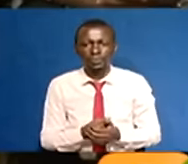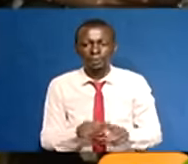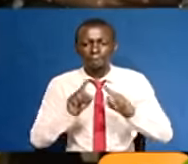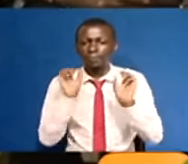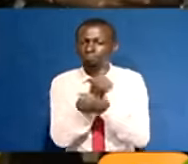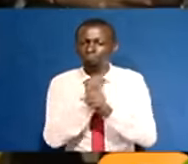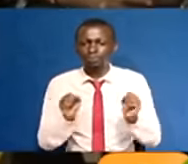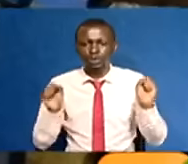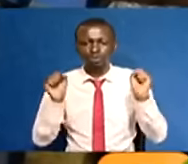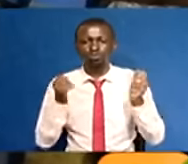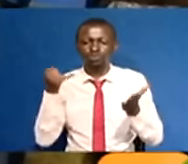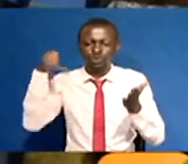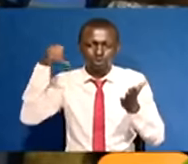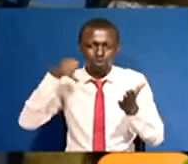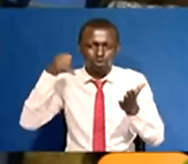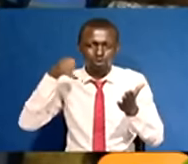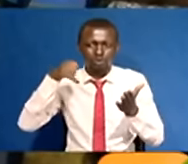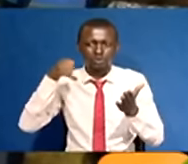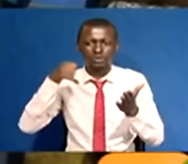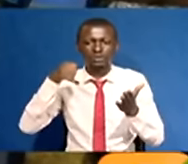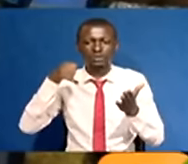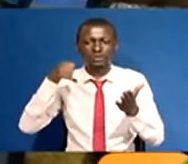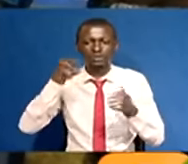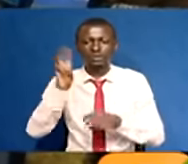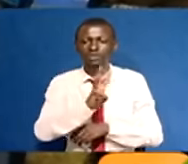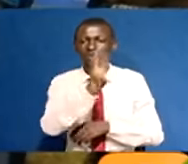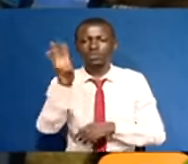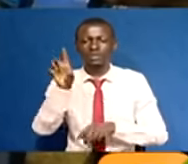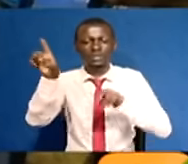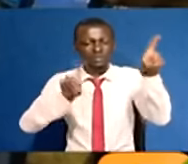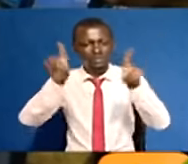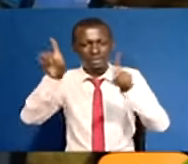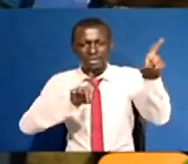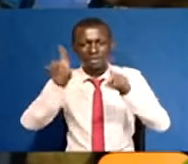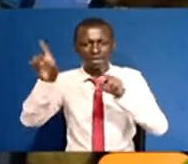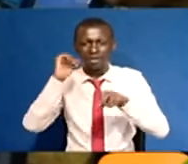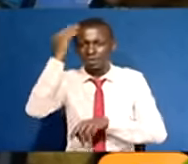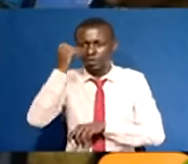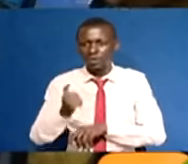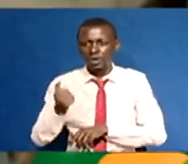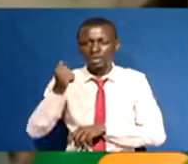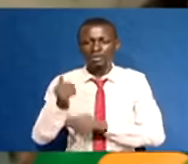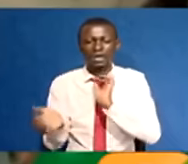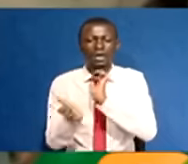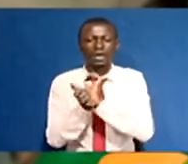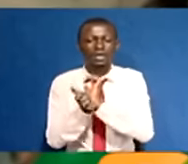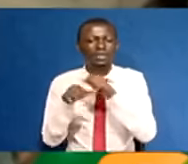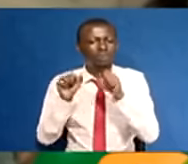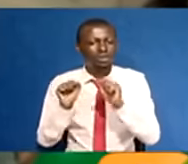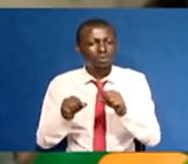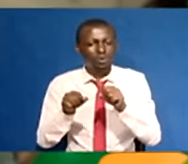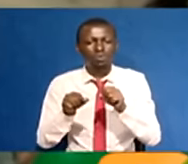able to join his fellow leaders at the next leg of their Western tour as they got wind of his imminent arrest when they touched